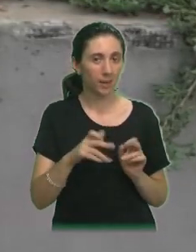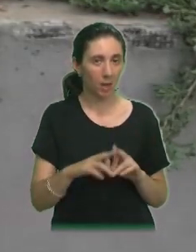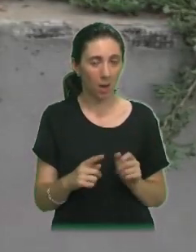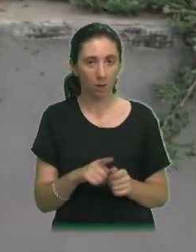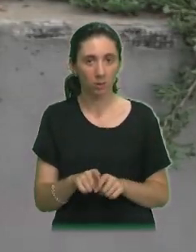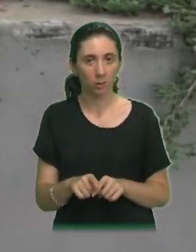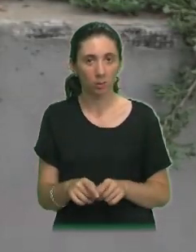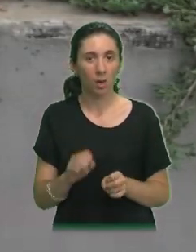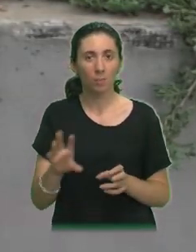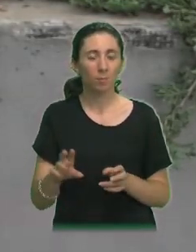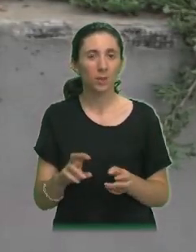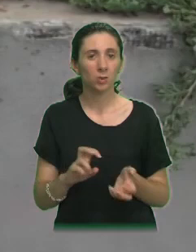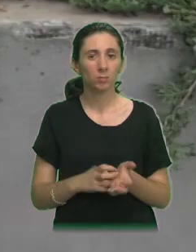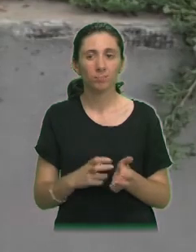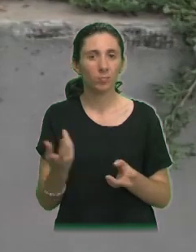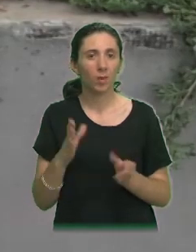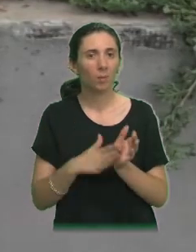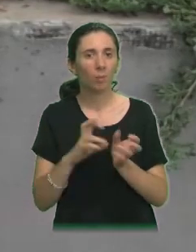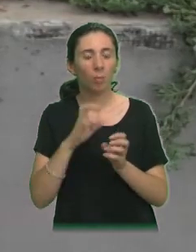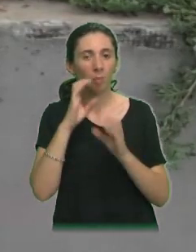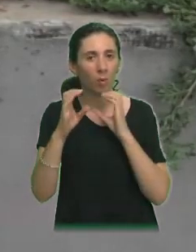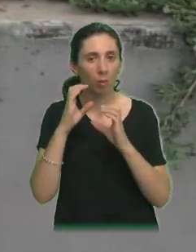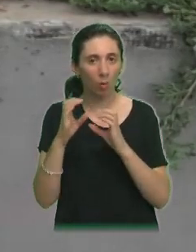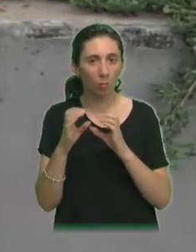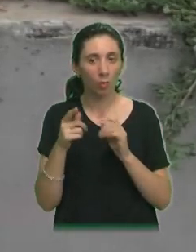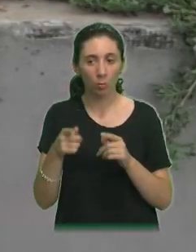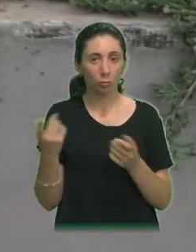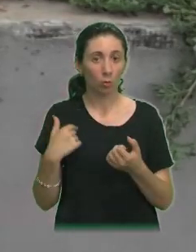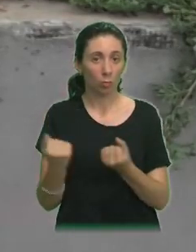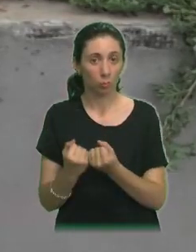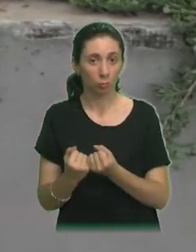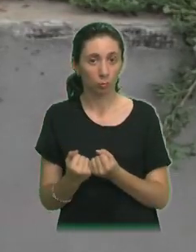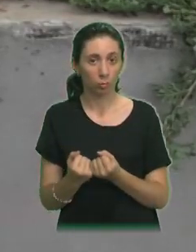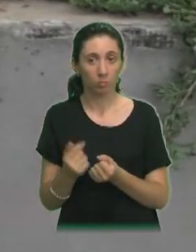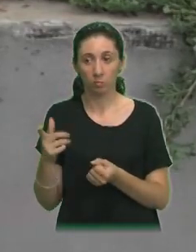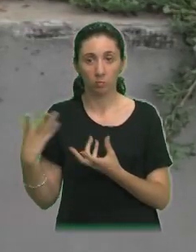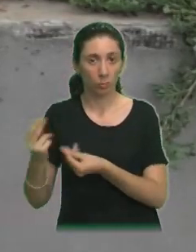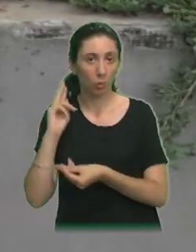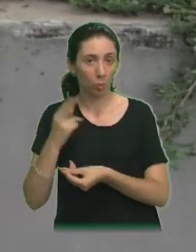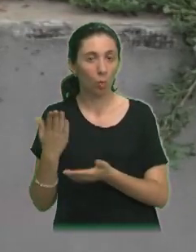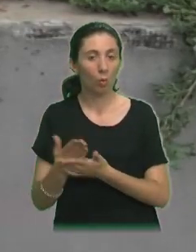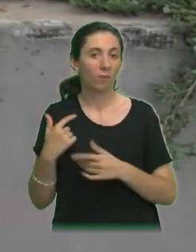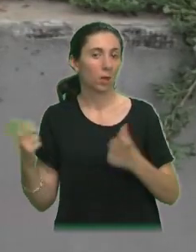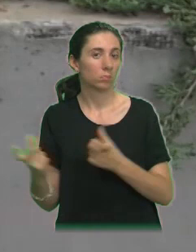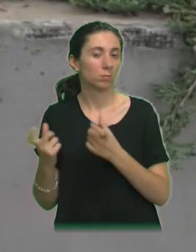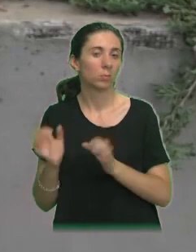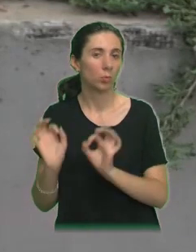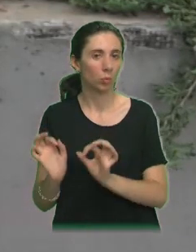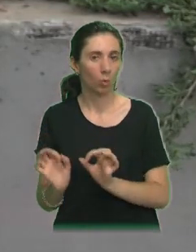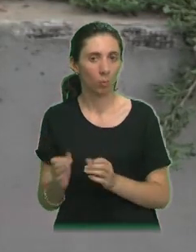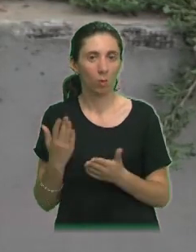još tome što učim jezik s gluhima, se uvijek dobro zabavim i uvijek se fantastično